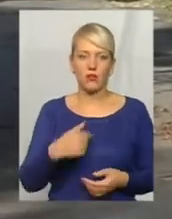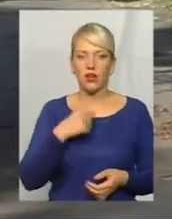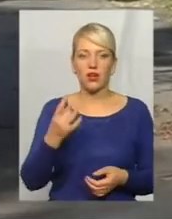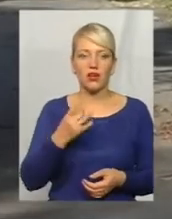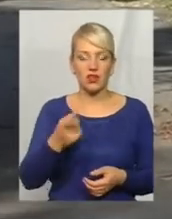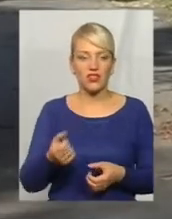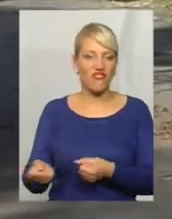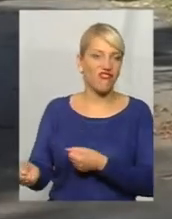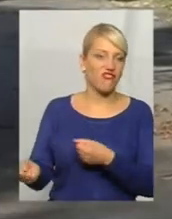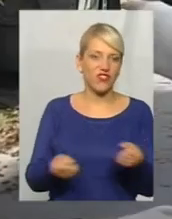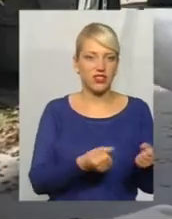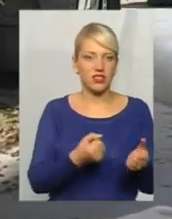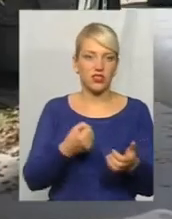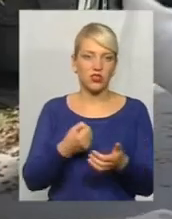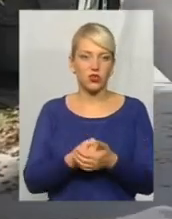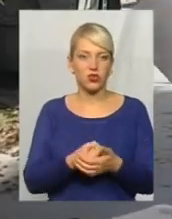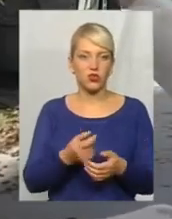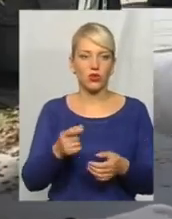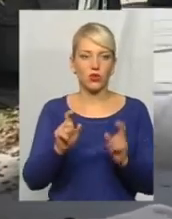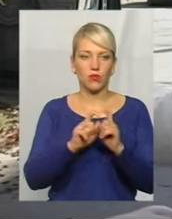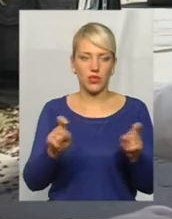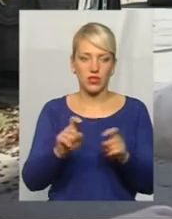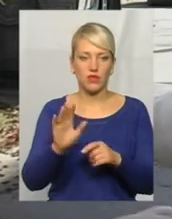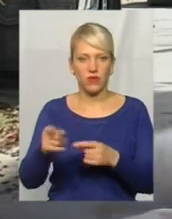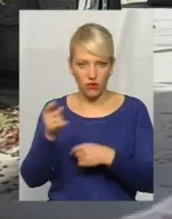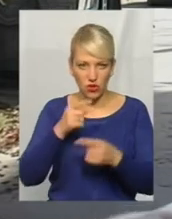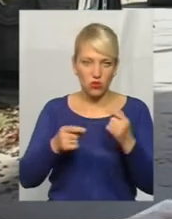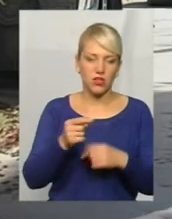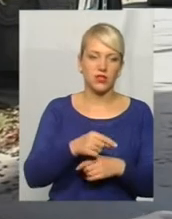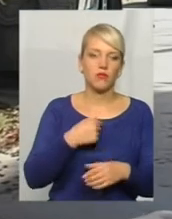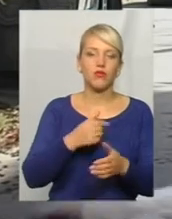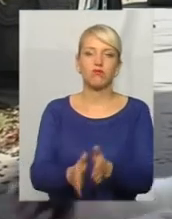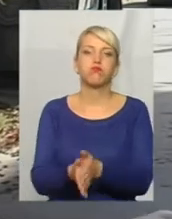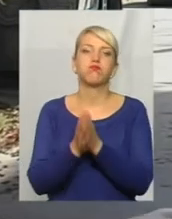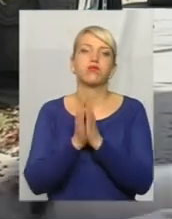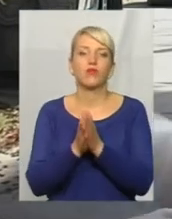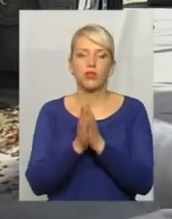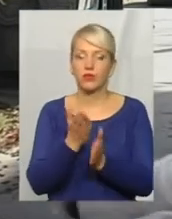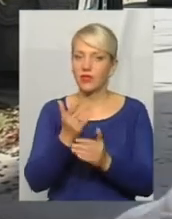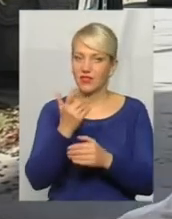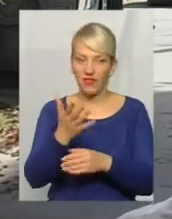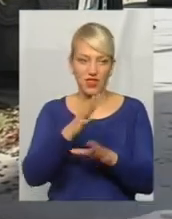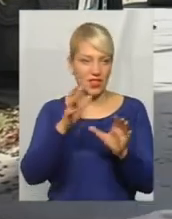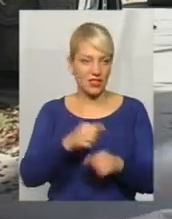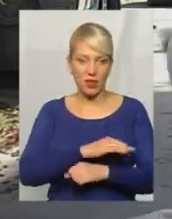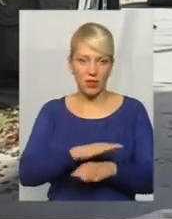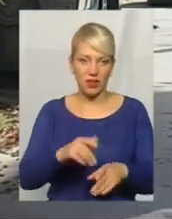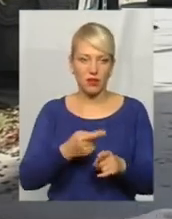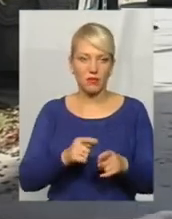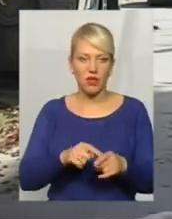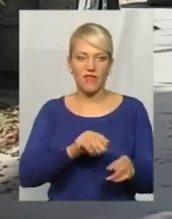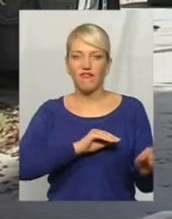ті мусорки аж туди до крамниці. Потім взяли, вернули вони назад. Ми вже просимо, що якщо ви не заберете ці мусорки, ми